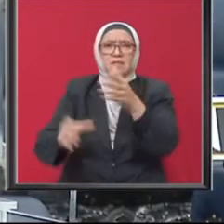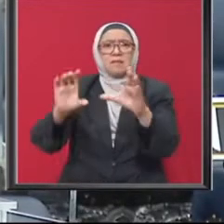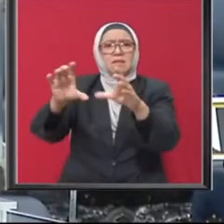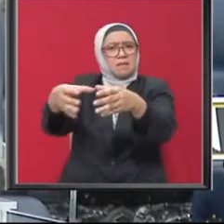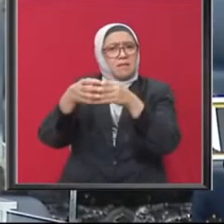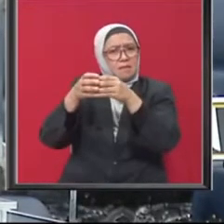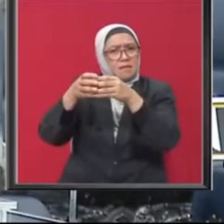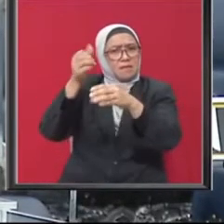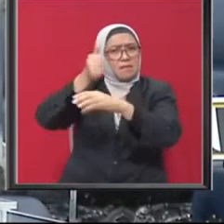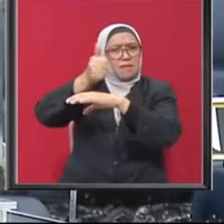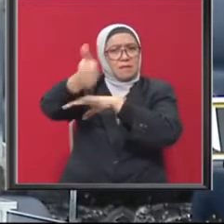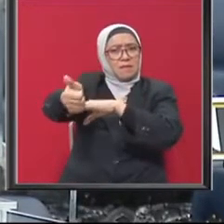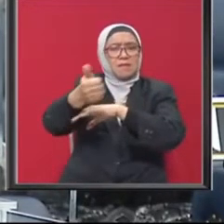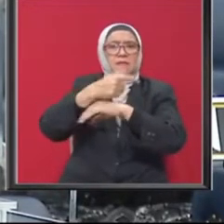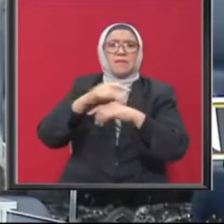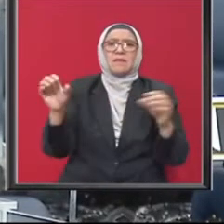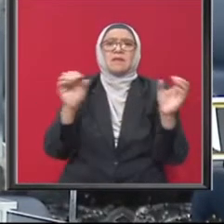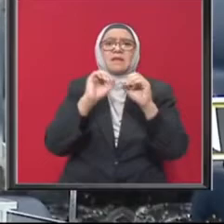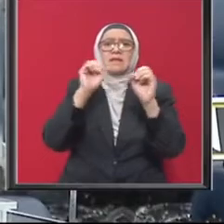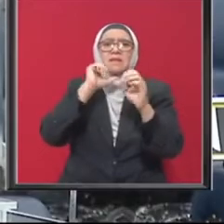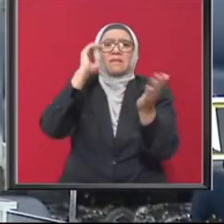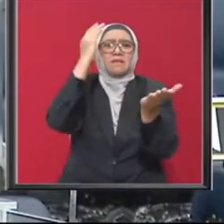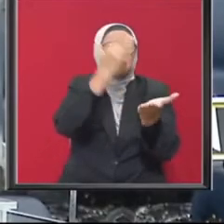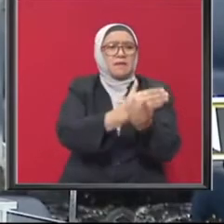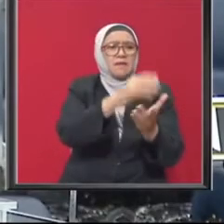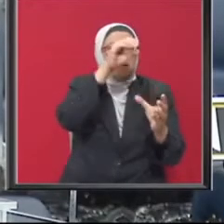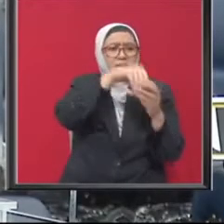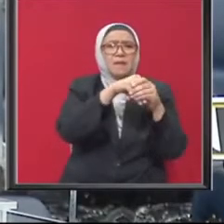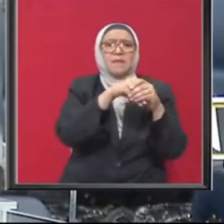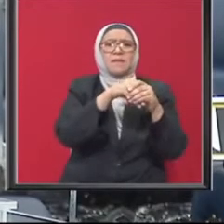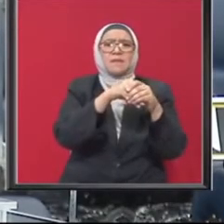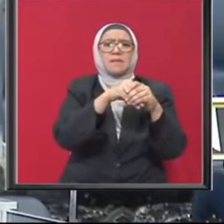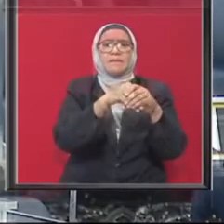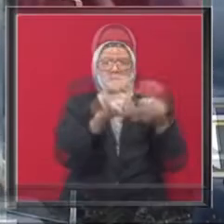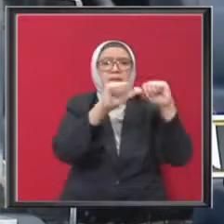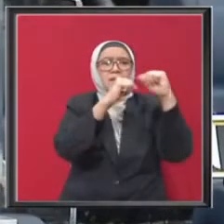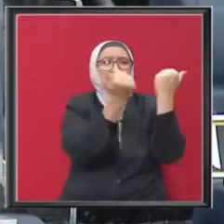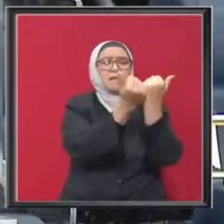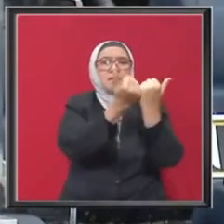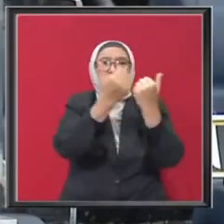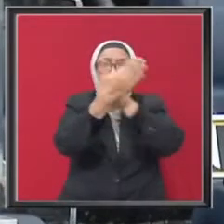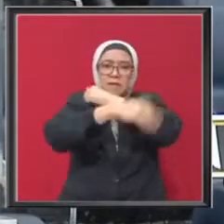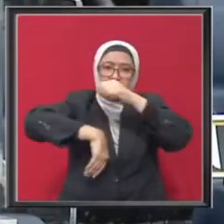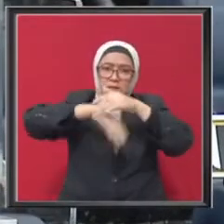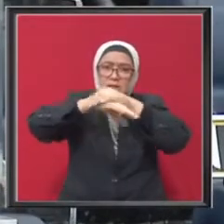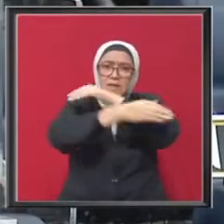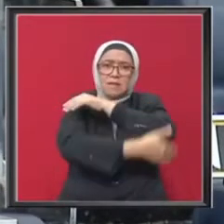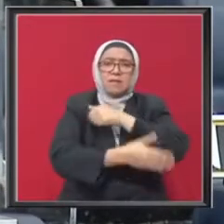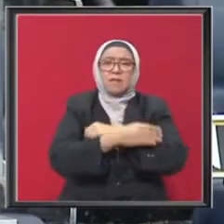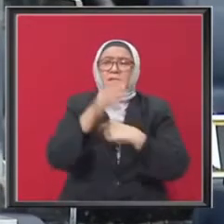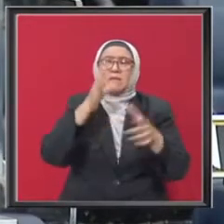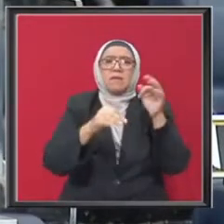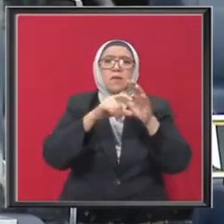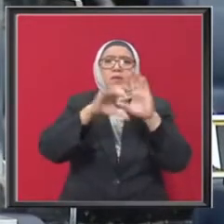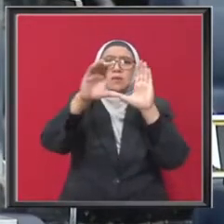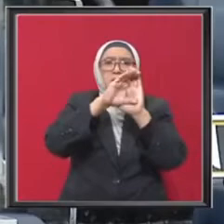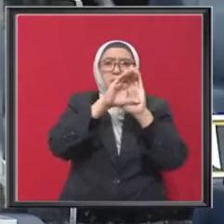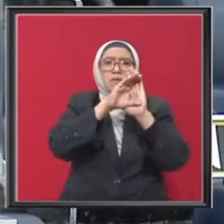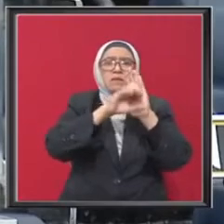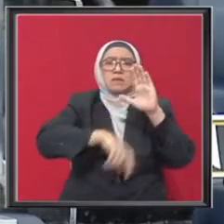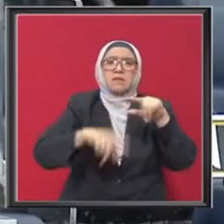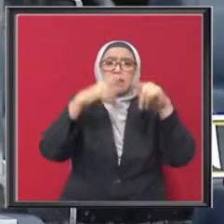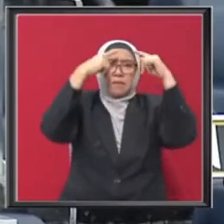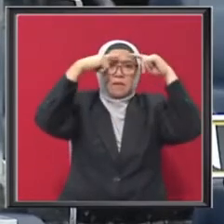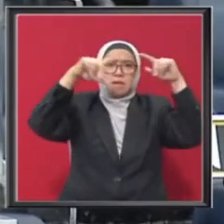apa jua yang berlaku di peringkat pesat satuan Polisi panili umpamanya galau berlakulah pertukaran wa Ima presiden PV sekalipun